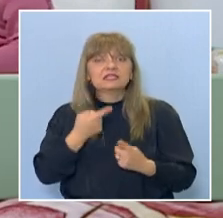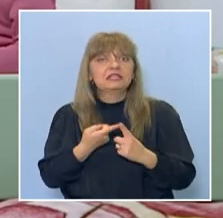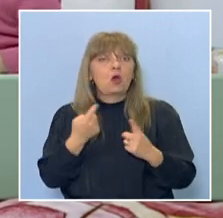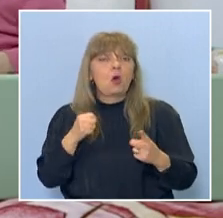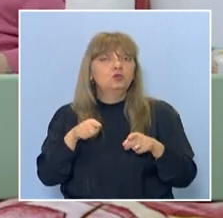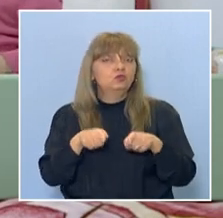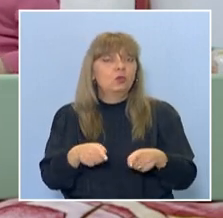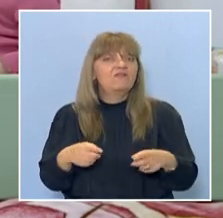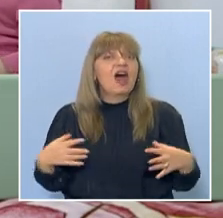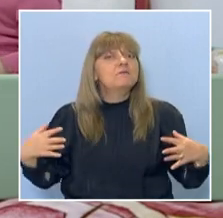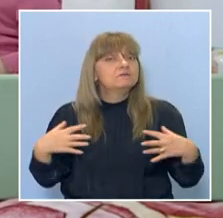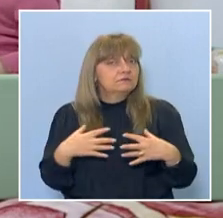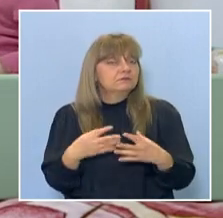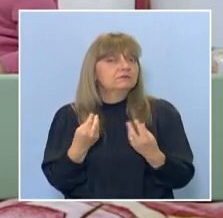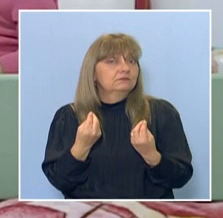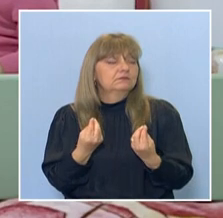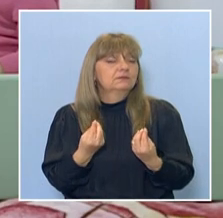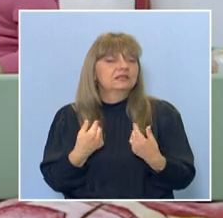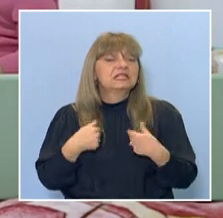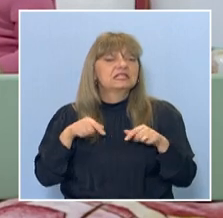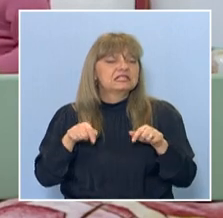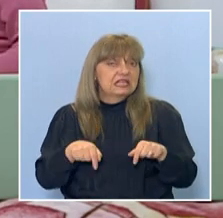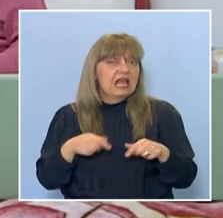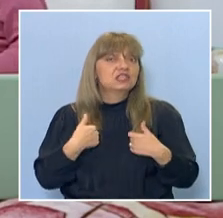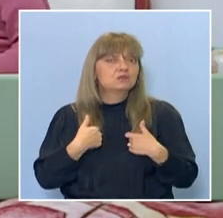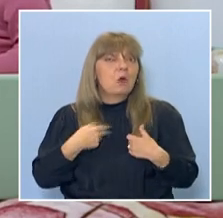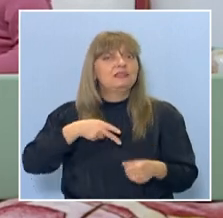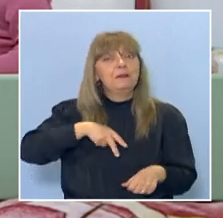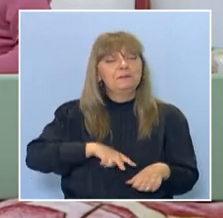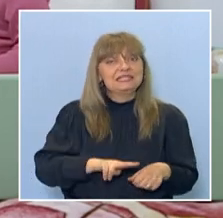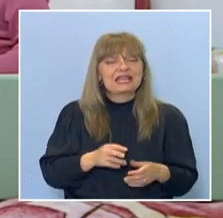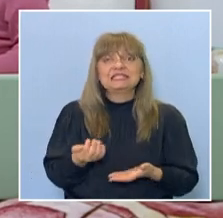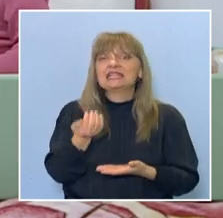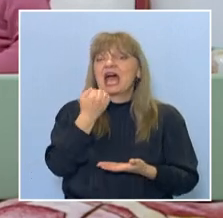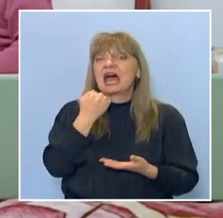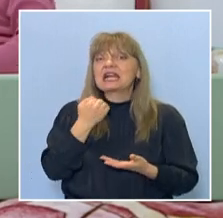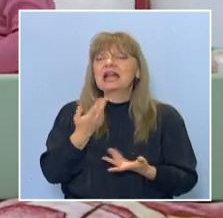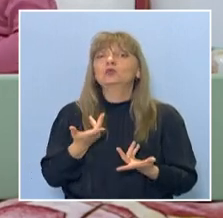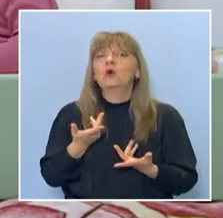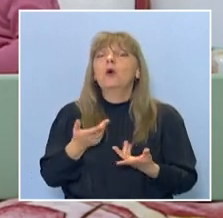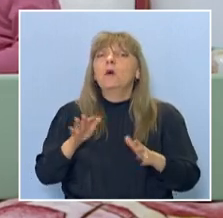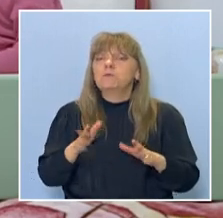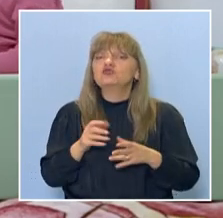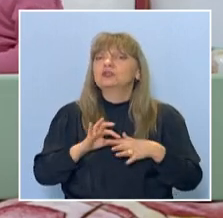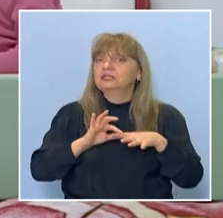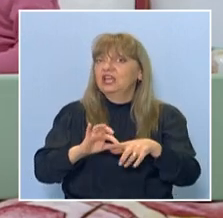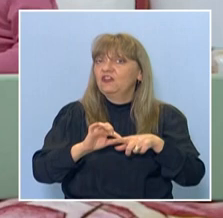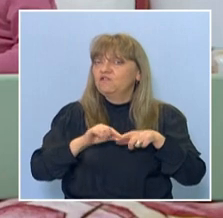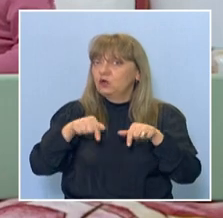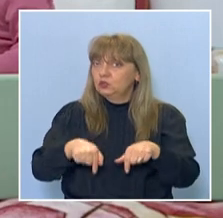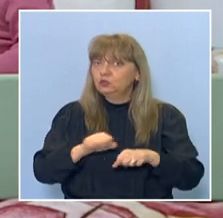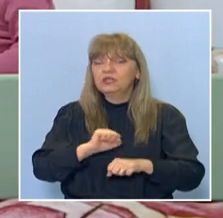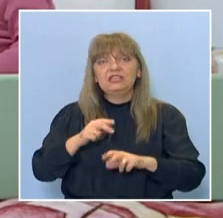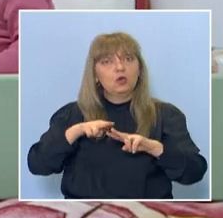това социализиране. Затова сега с моите близнаци много по-рано се пристраших да ги оставя на професионалните грижи